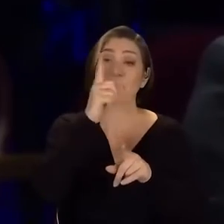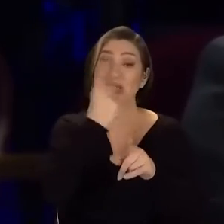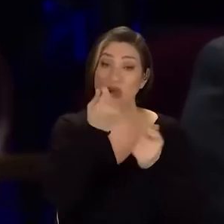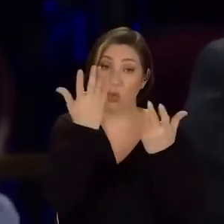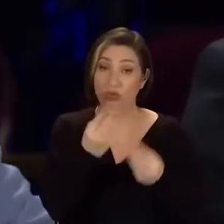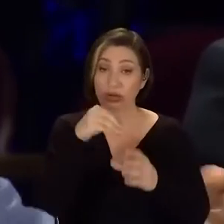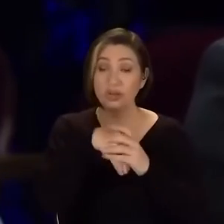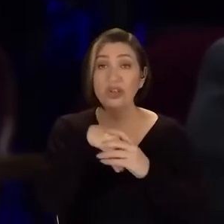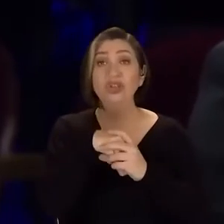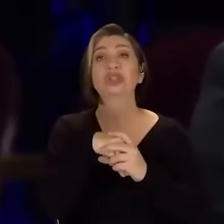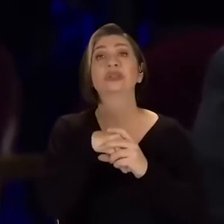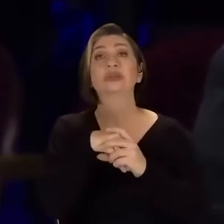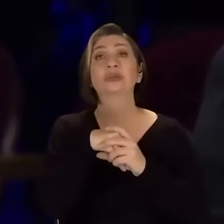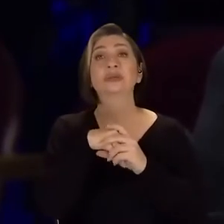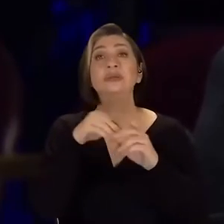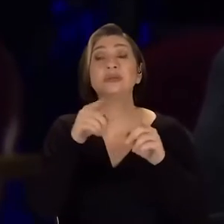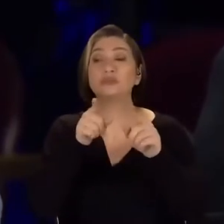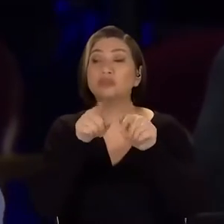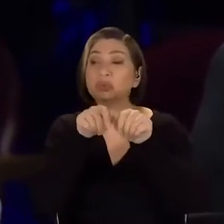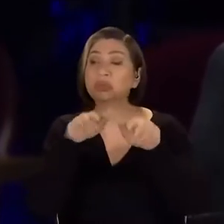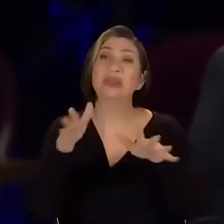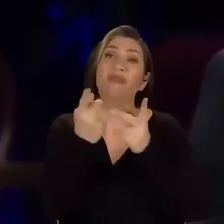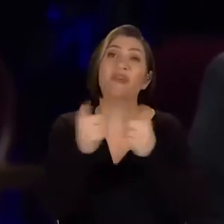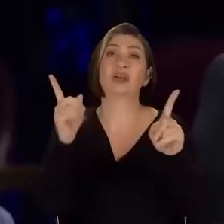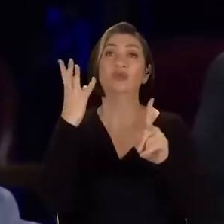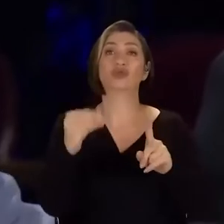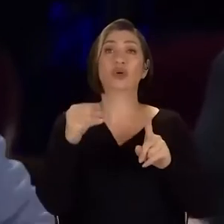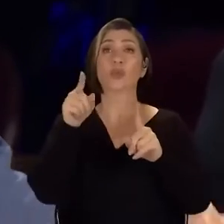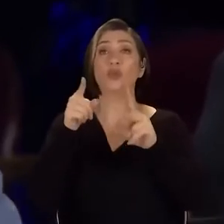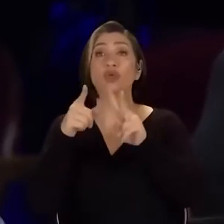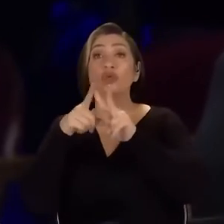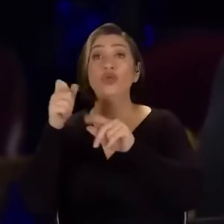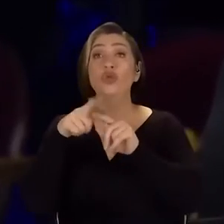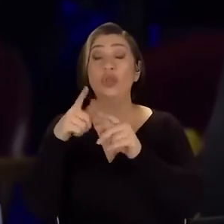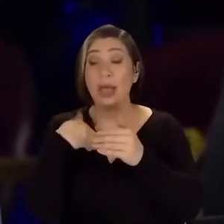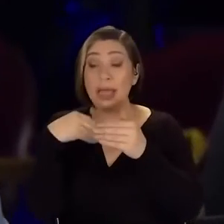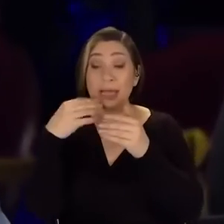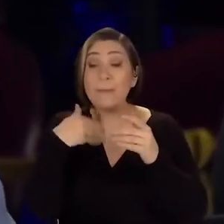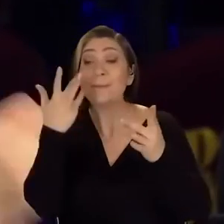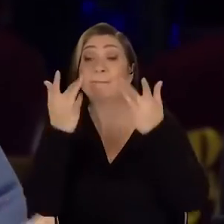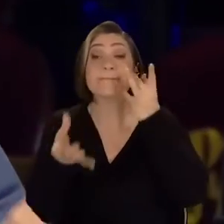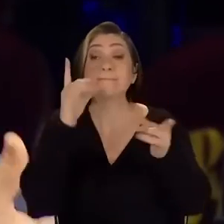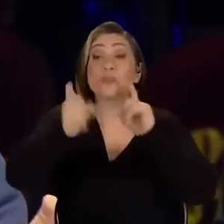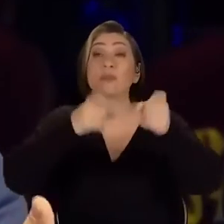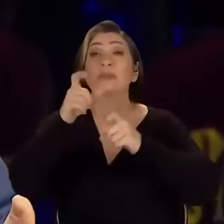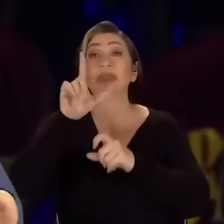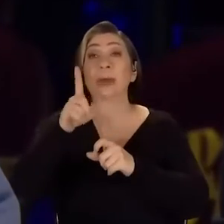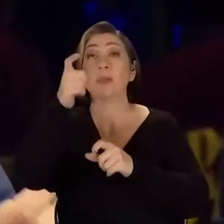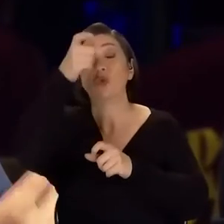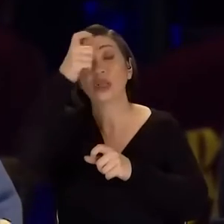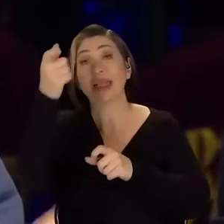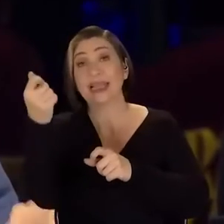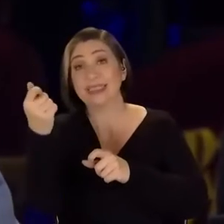koleksiyon altınlarını mesela kanunun dışında tutmuştur. Şimdi bu noktaları bir temizlememiz lazım önce. Yani para Türk